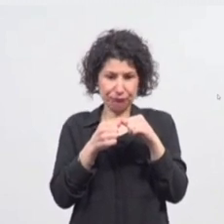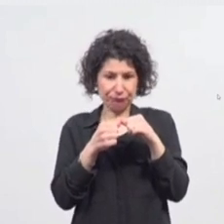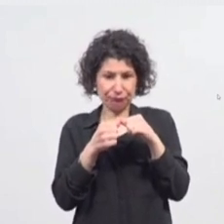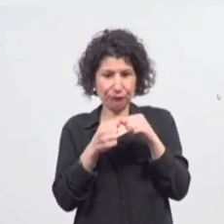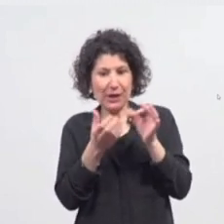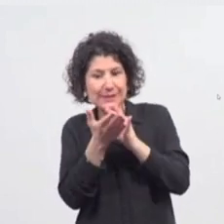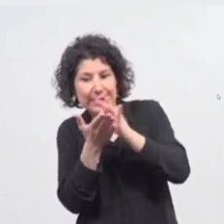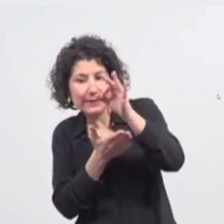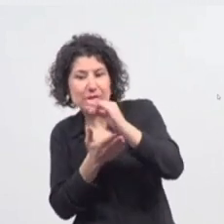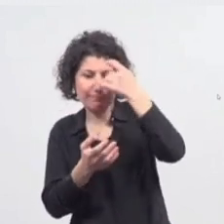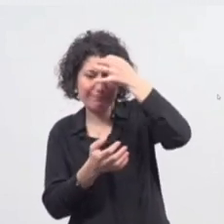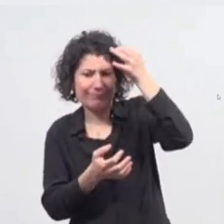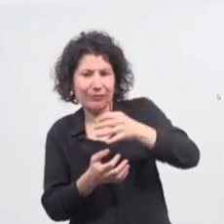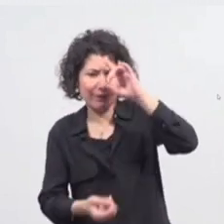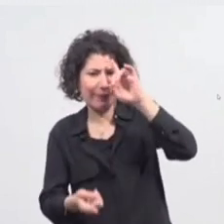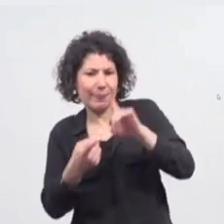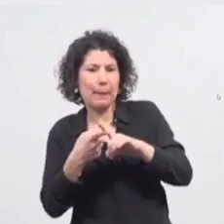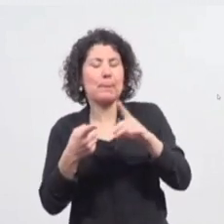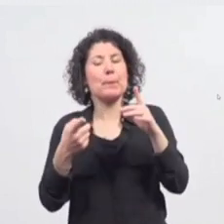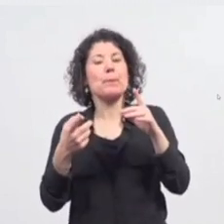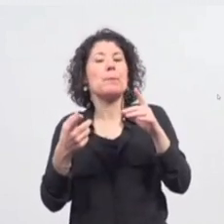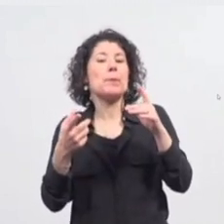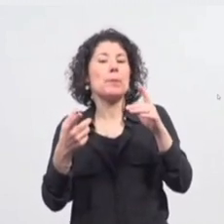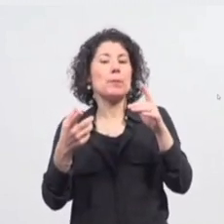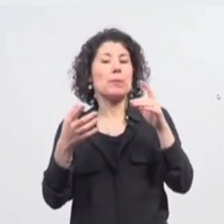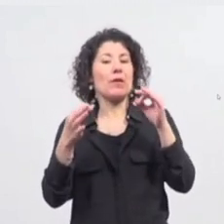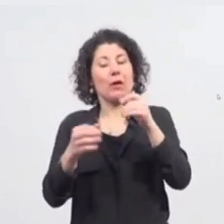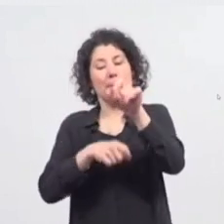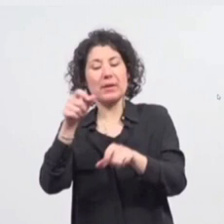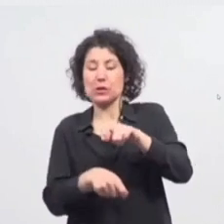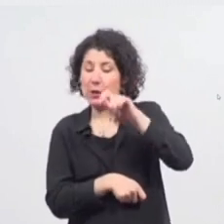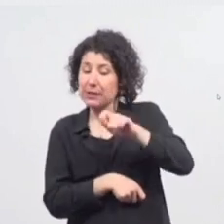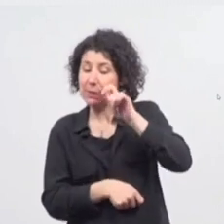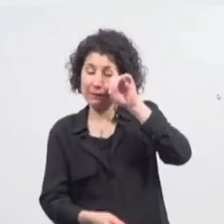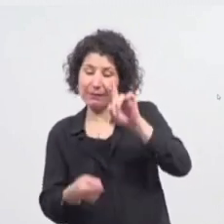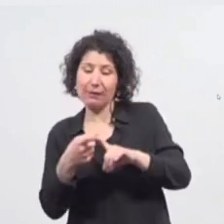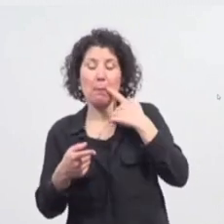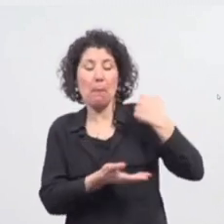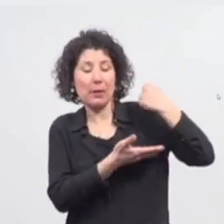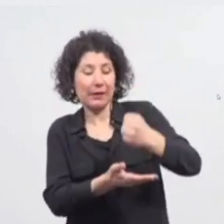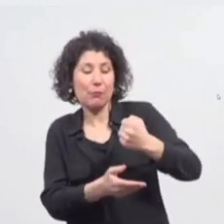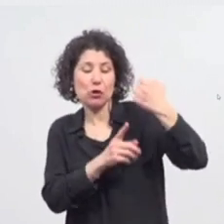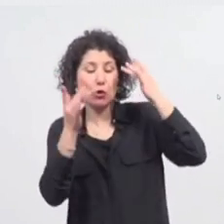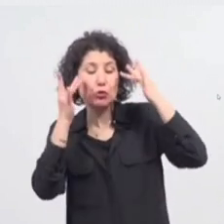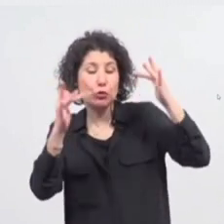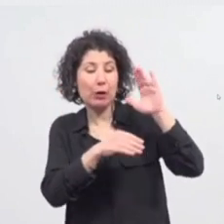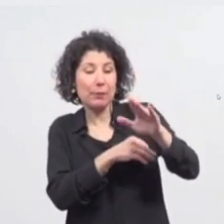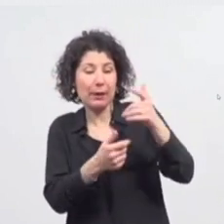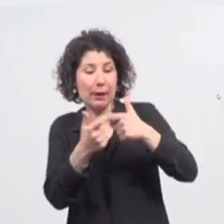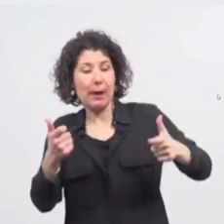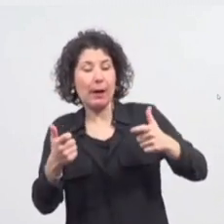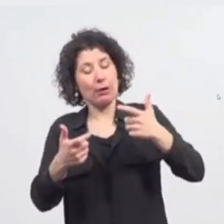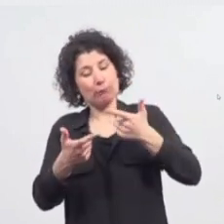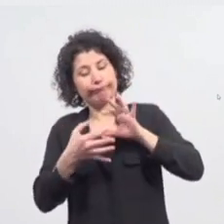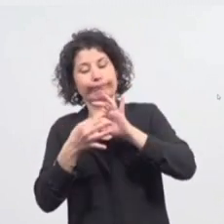le renforcement des capacités des experts en matière de patrimoine culturel et de soutenir leur coopération